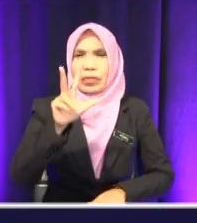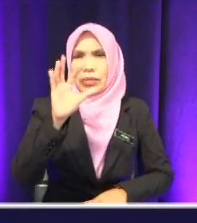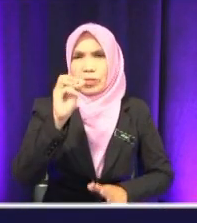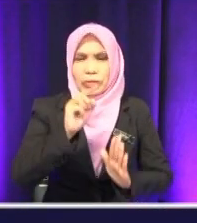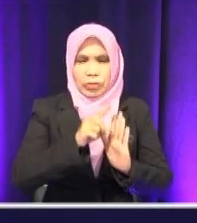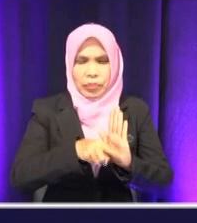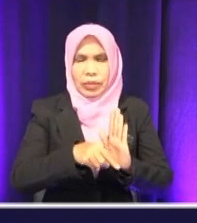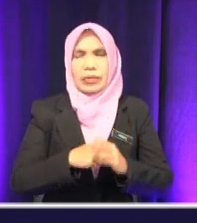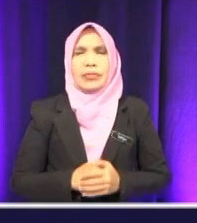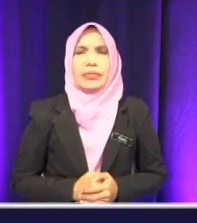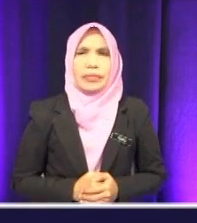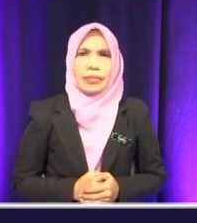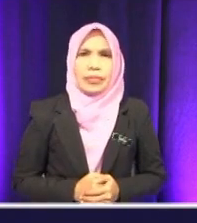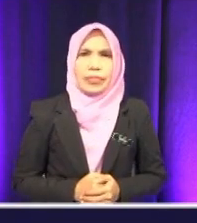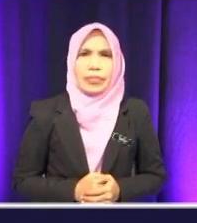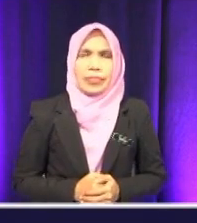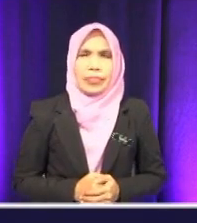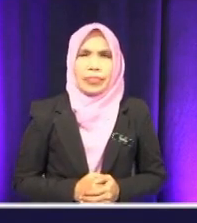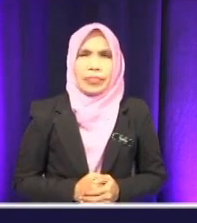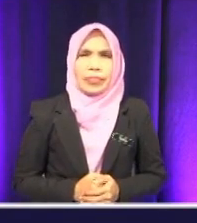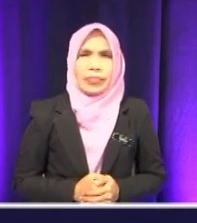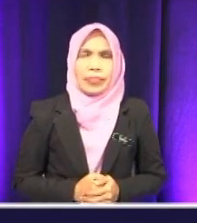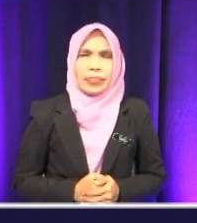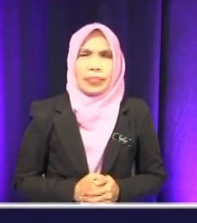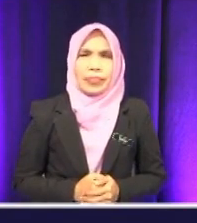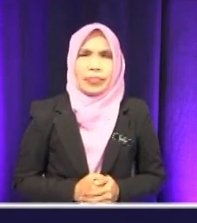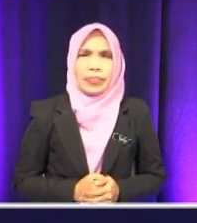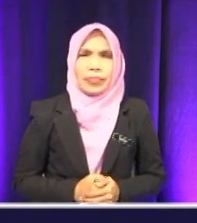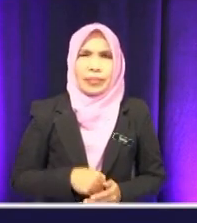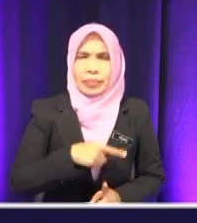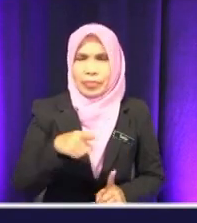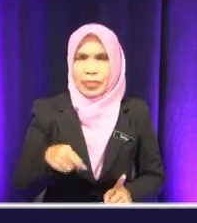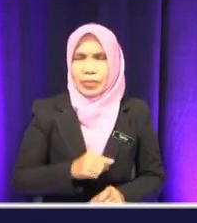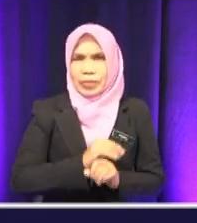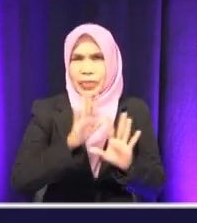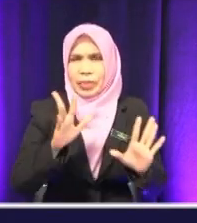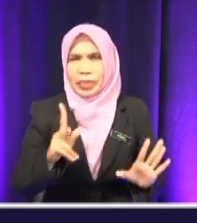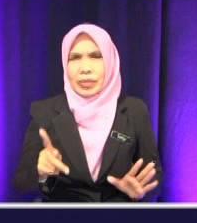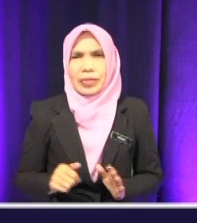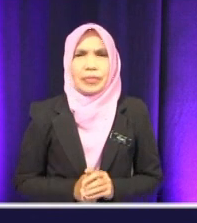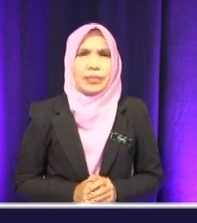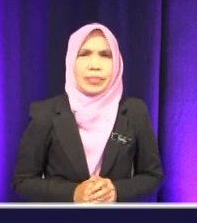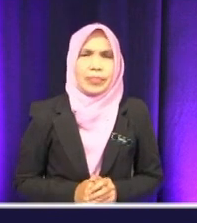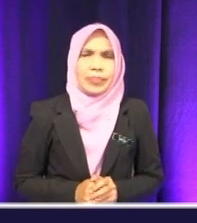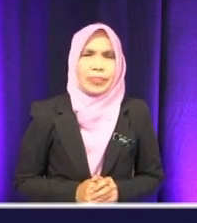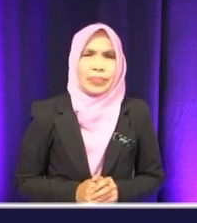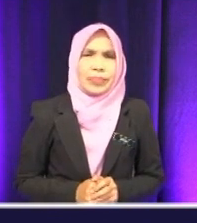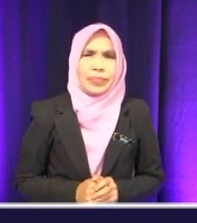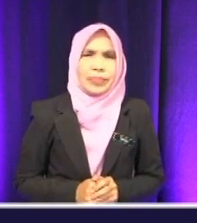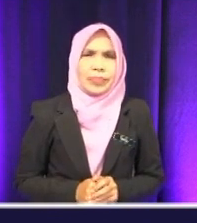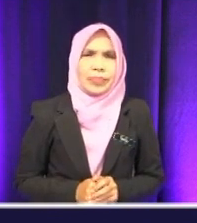aplikasi tadi separuh lagi di soal dan menyerangkan Oke yang paling